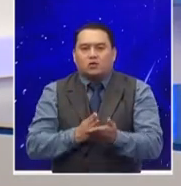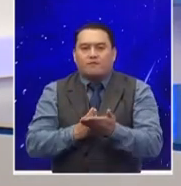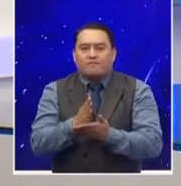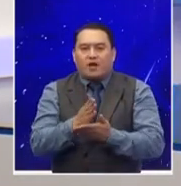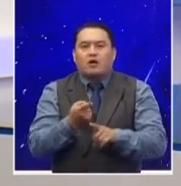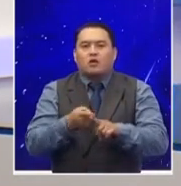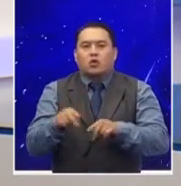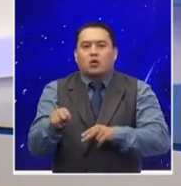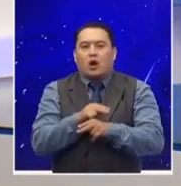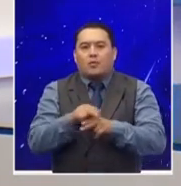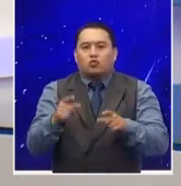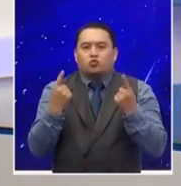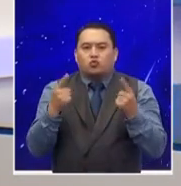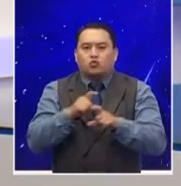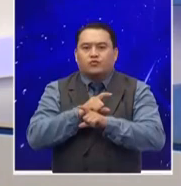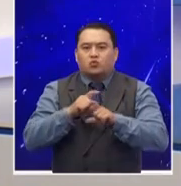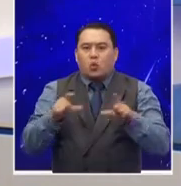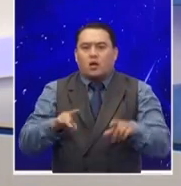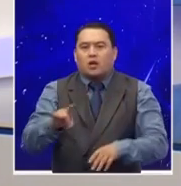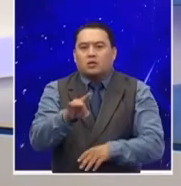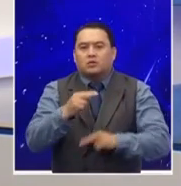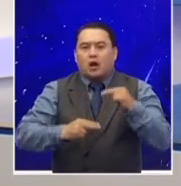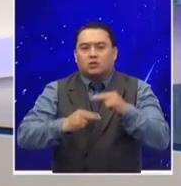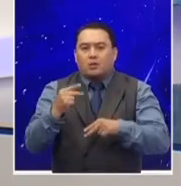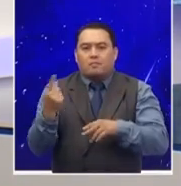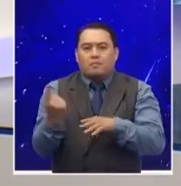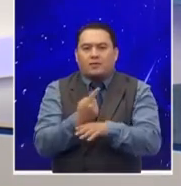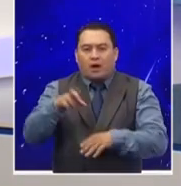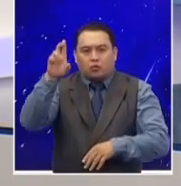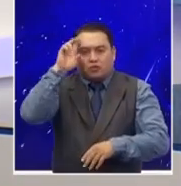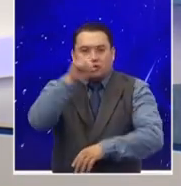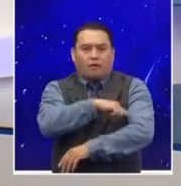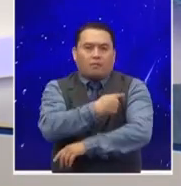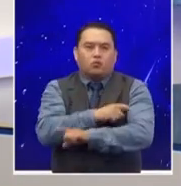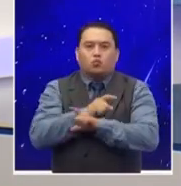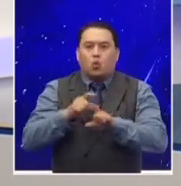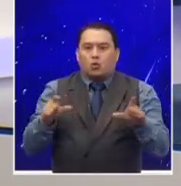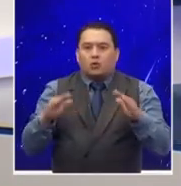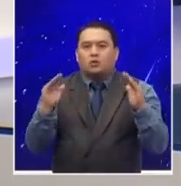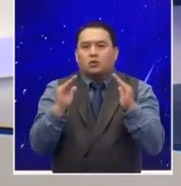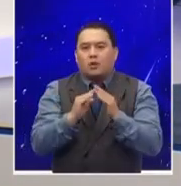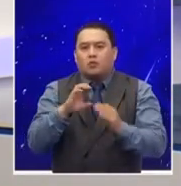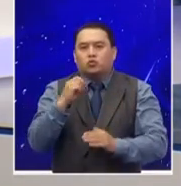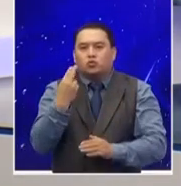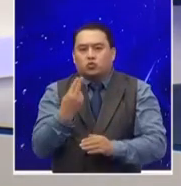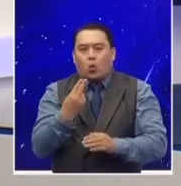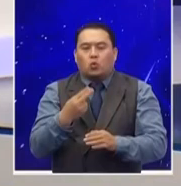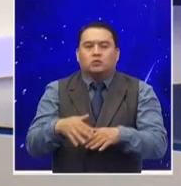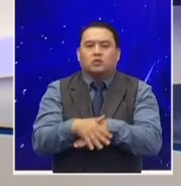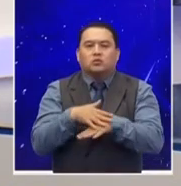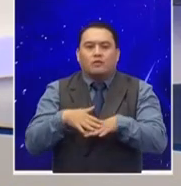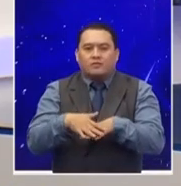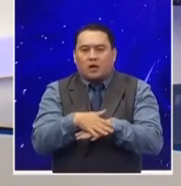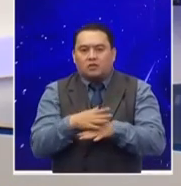значимость имеют реконструкция крупнейшей школы района, а также строительство первой государственной амбулатории и жилых домов для